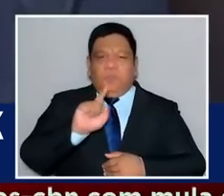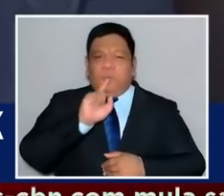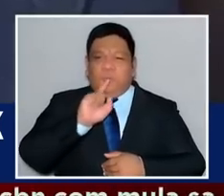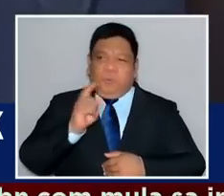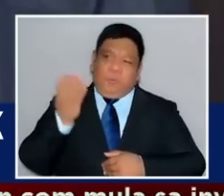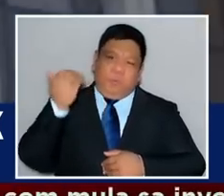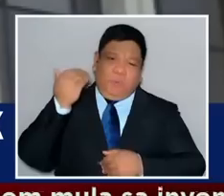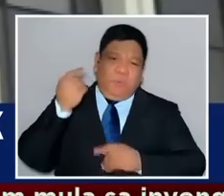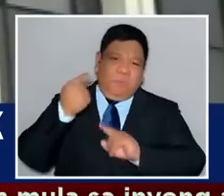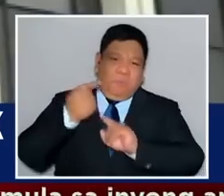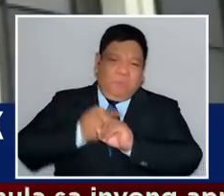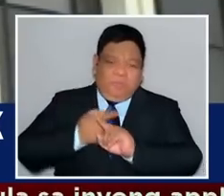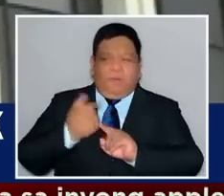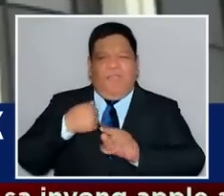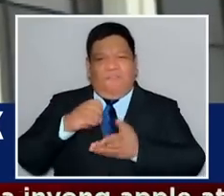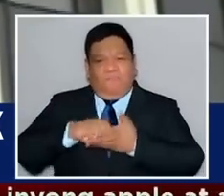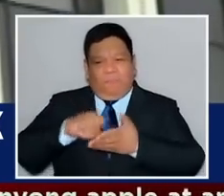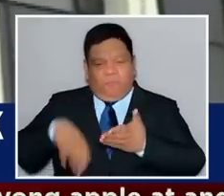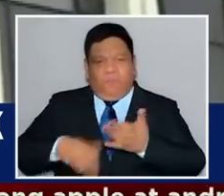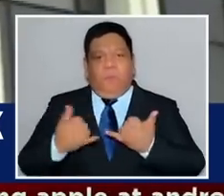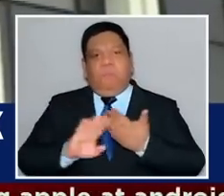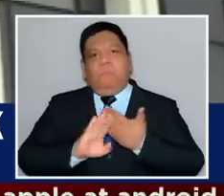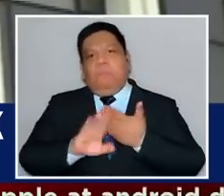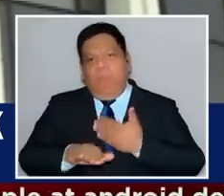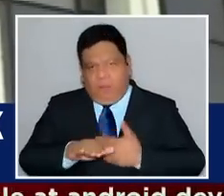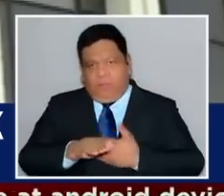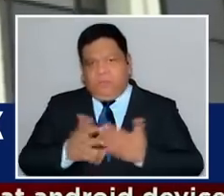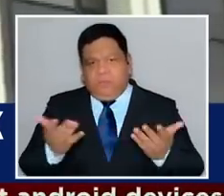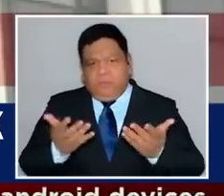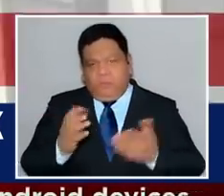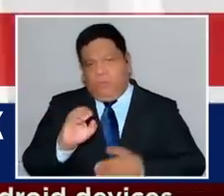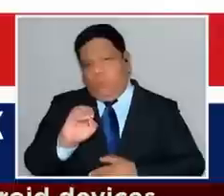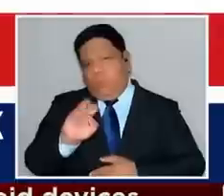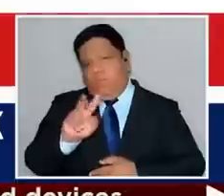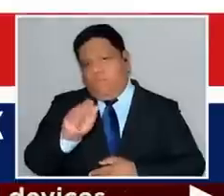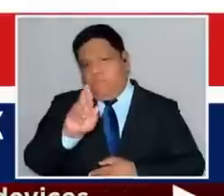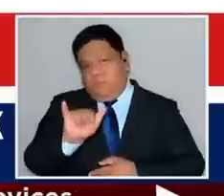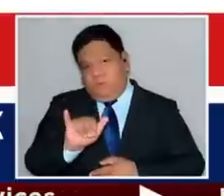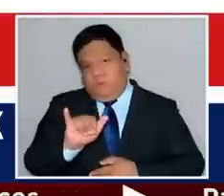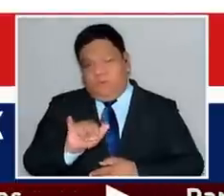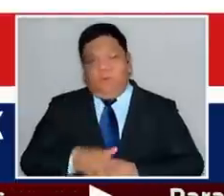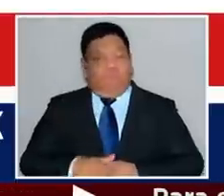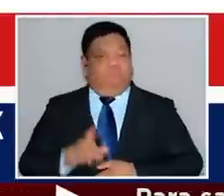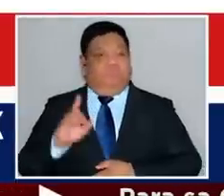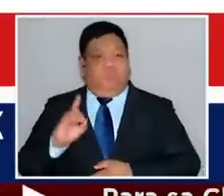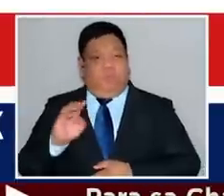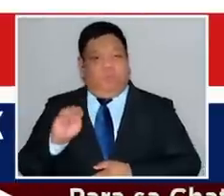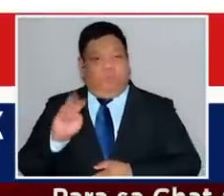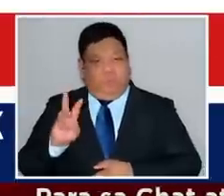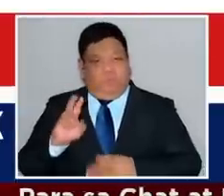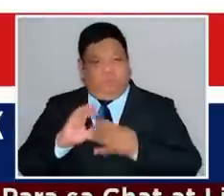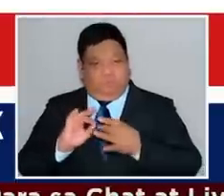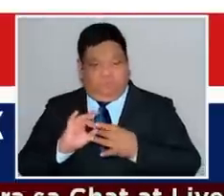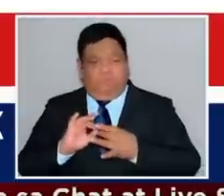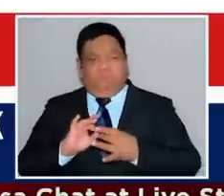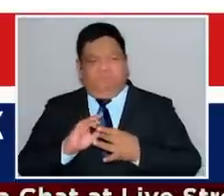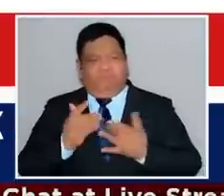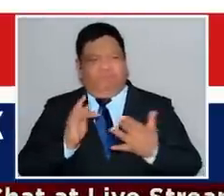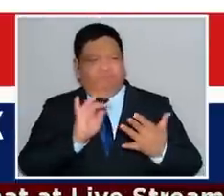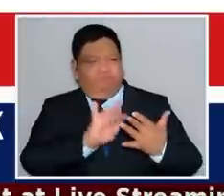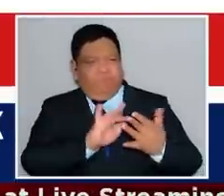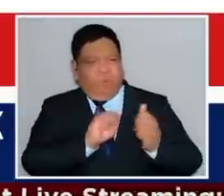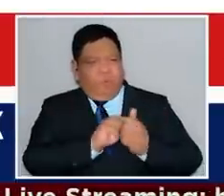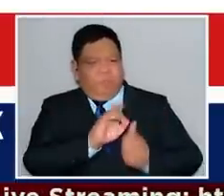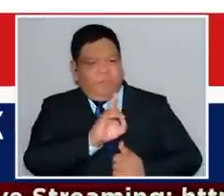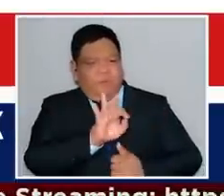ang nakalilipas. Pagtitiyak naman ng Department of Migrant Workers, nakikipag-ugnayan na sila sa Department of Foreign Affairs at Philippine